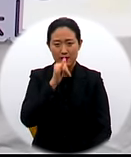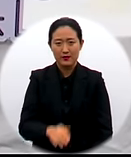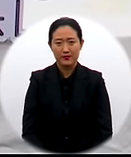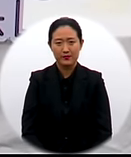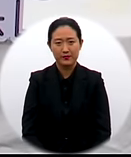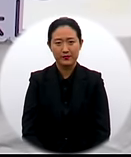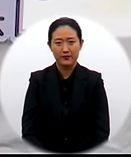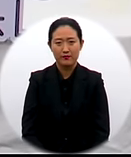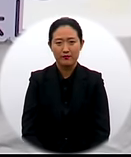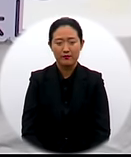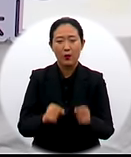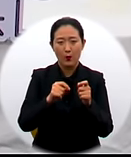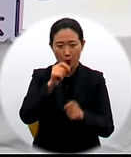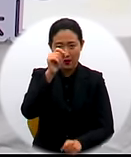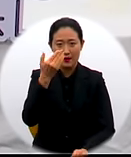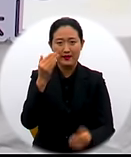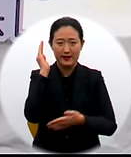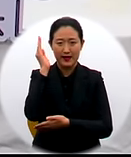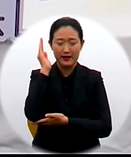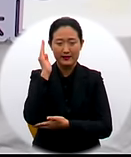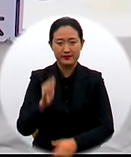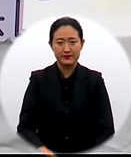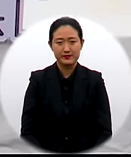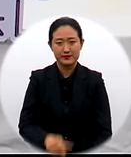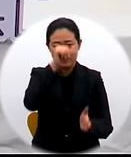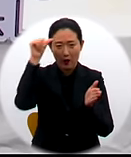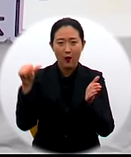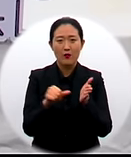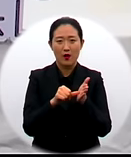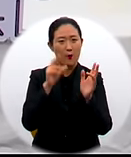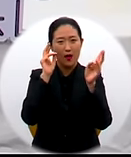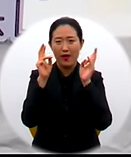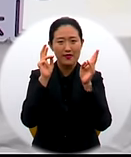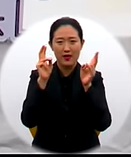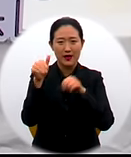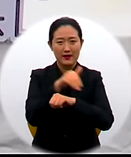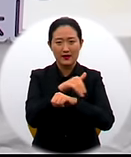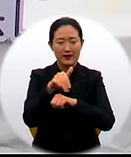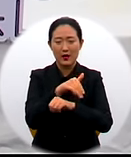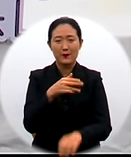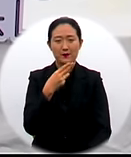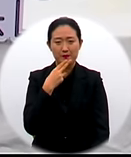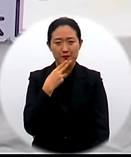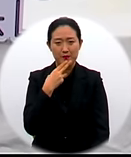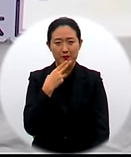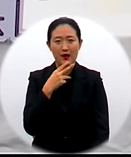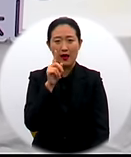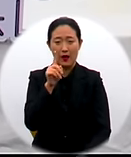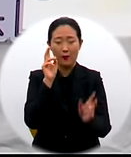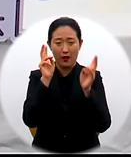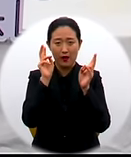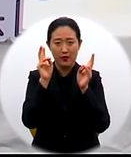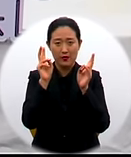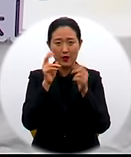이제는 평생 직장이 없어졌다고들 하는데, 그래도 한 직장에서 뭐몇 년쯤 일하고 이직할 수 있지. 더 좋은 직장을 찾아서